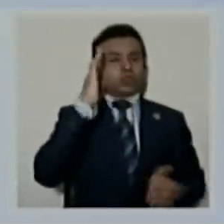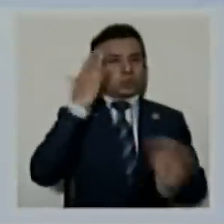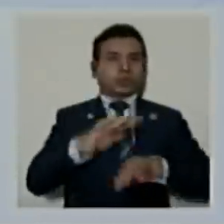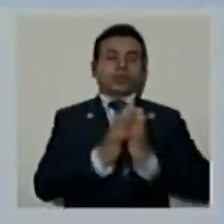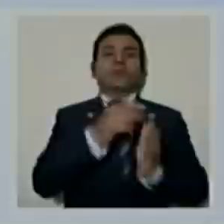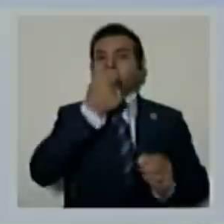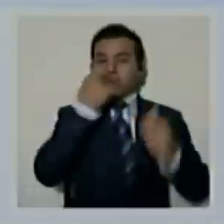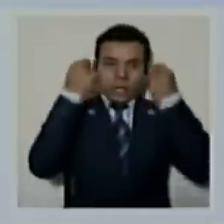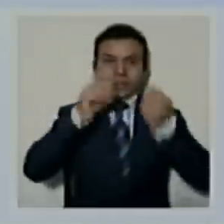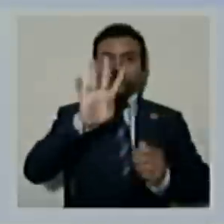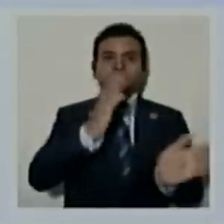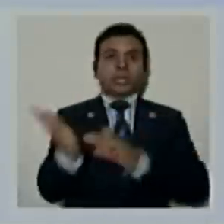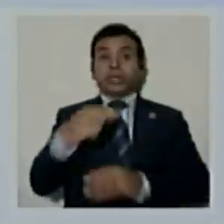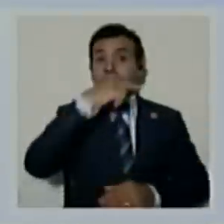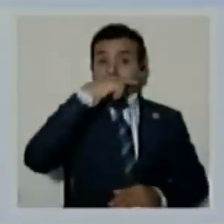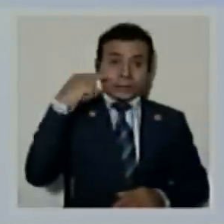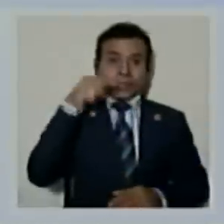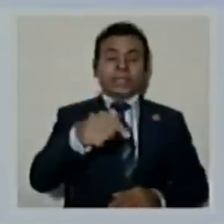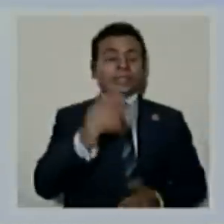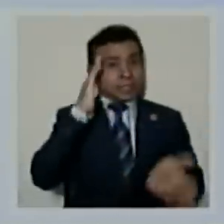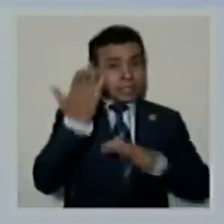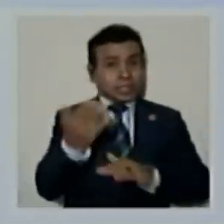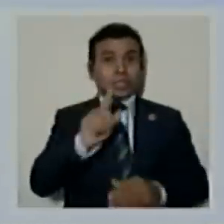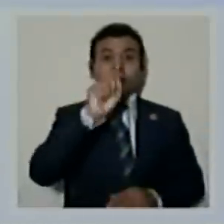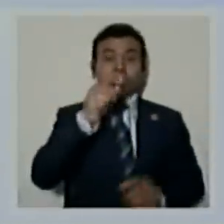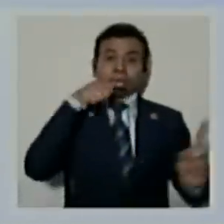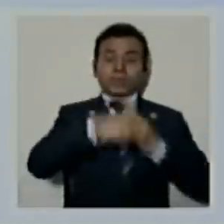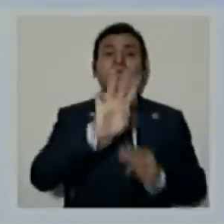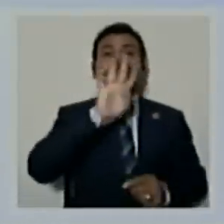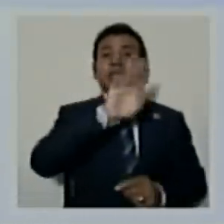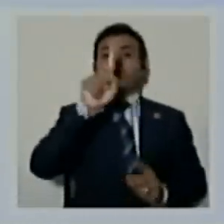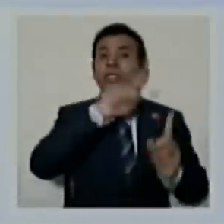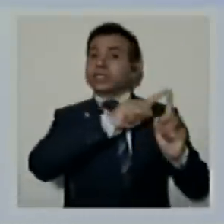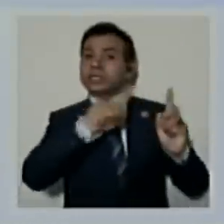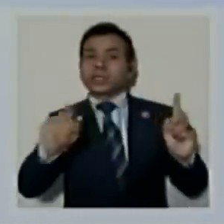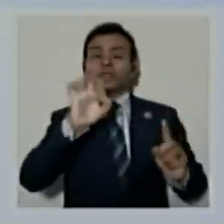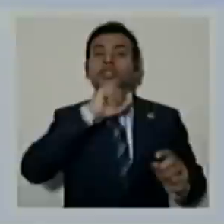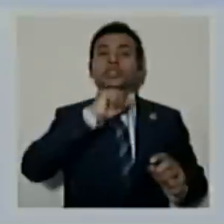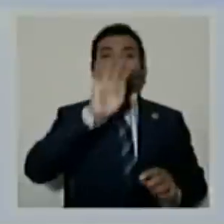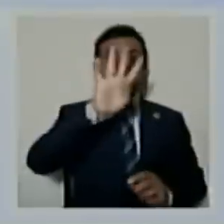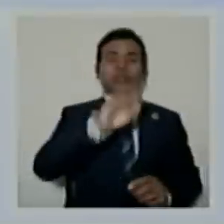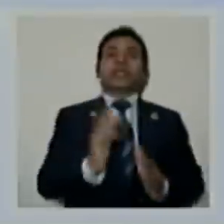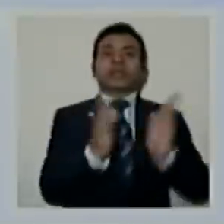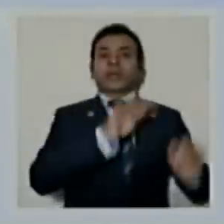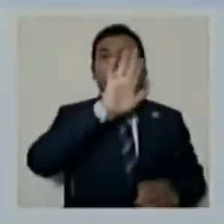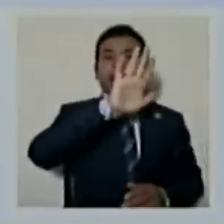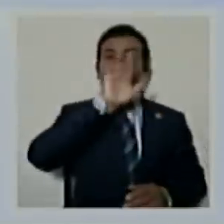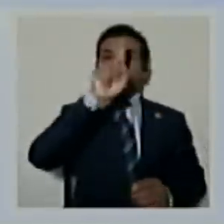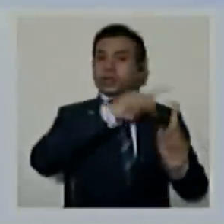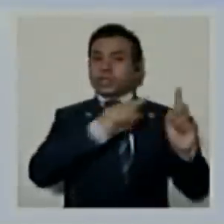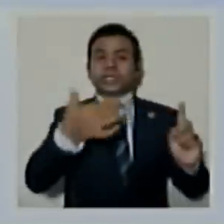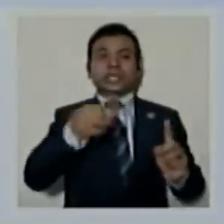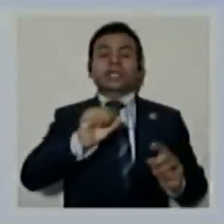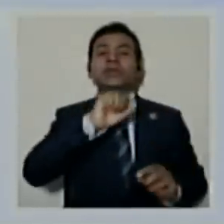50 থেকে 51 থেকে 60 বছরের মধ্যে 1 জন এবং 61 থেকে 70 বছরের মধ্যে 2 জন। পুরুষ যারা ইন্তেকাল করেছেন তাদের মধ্যে